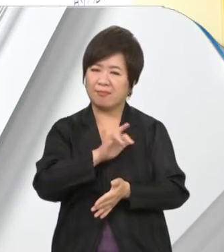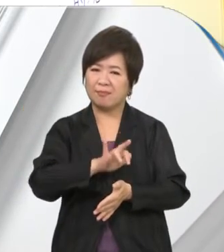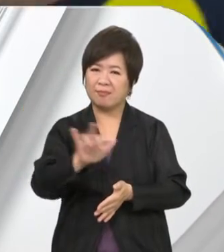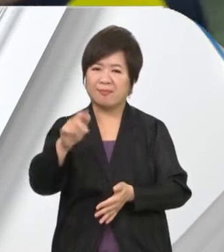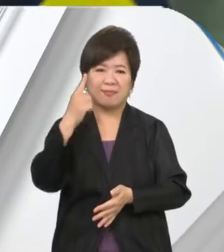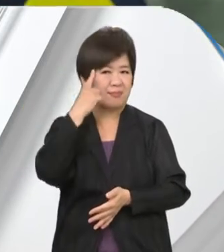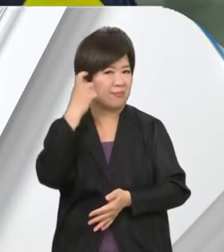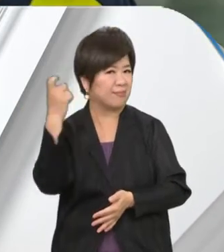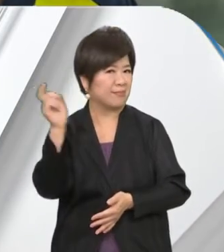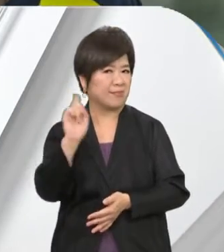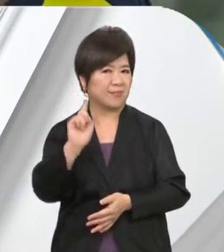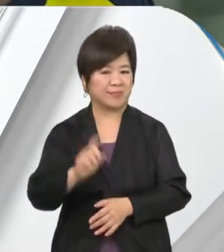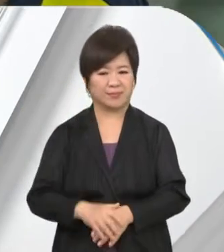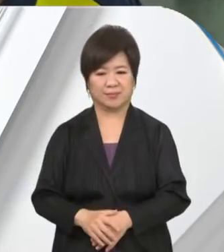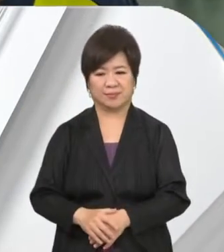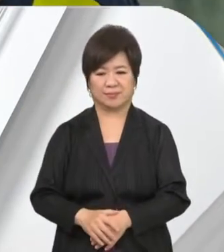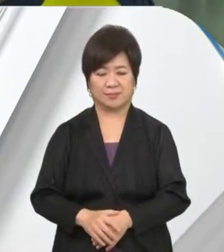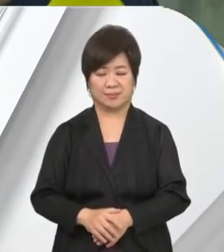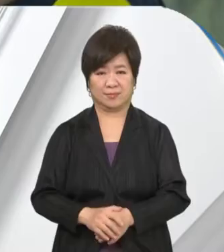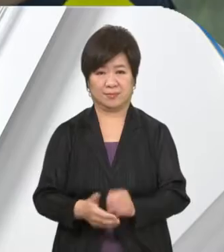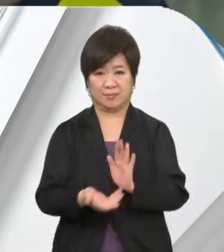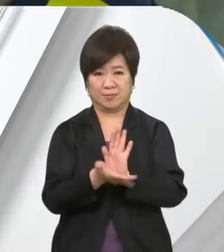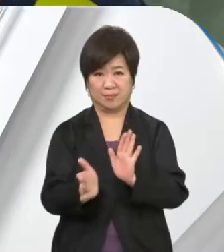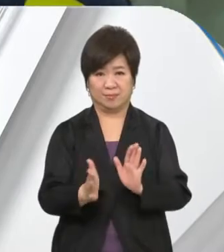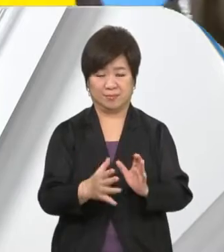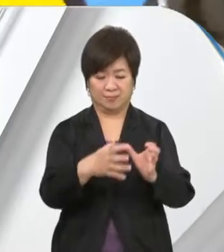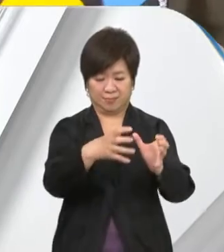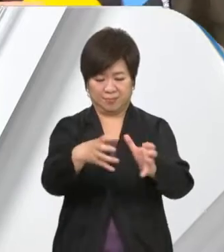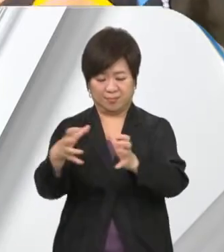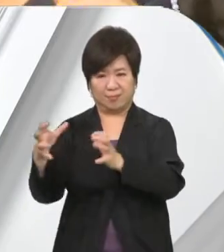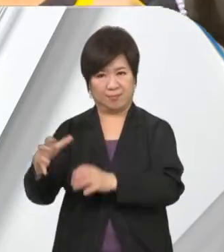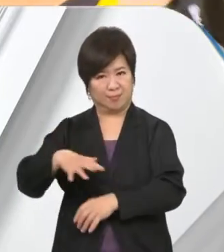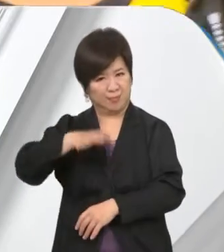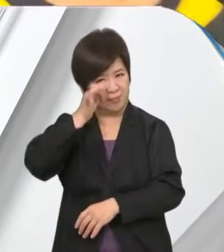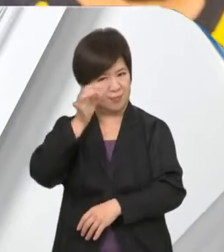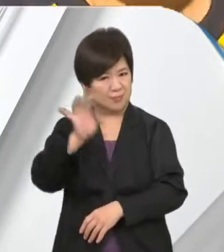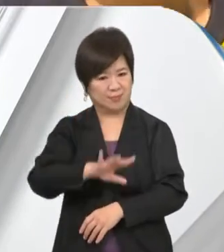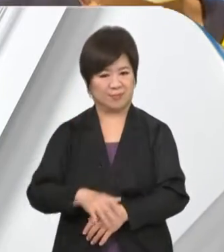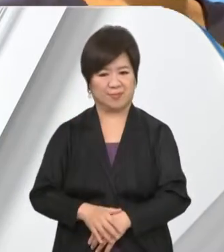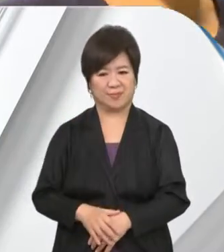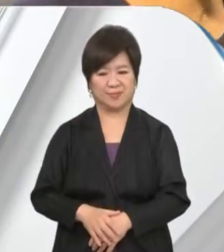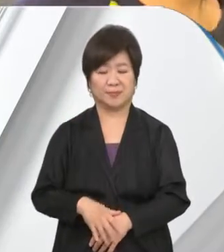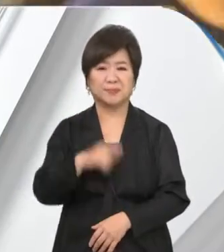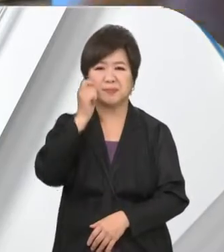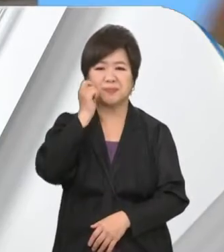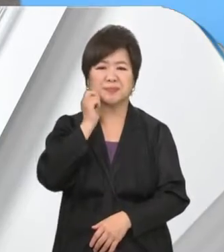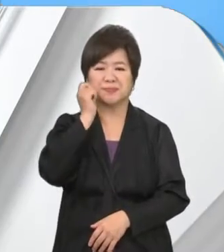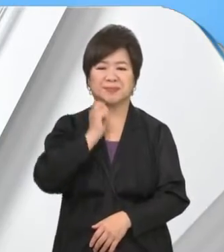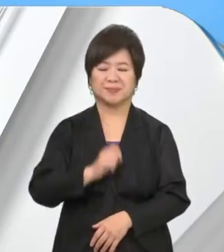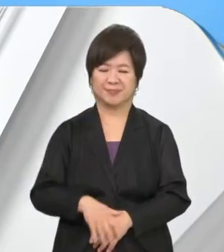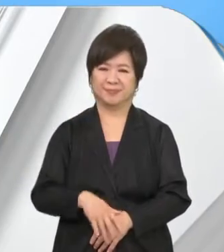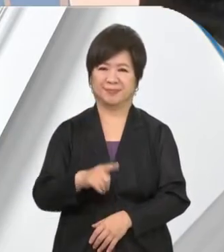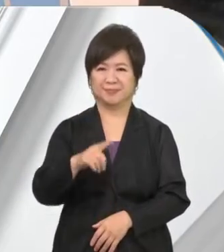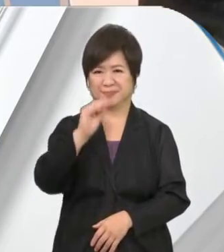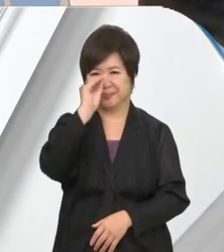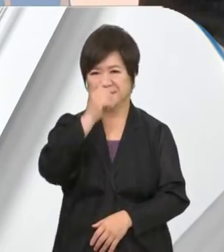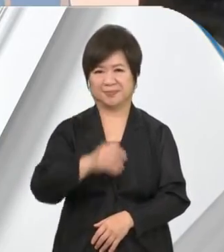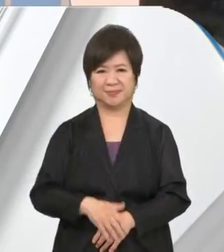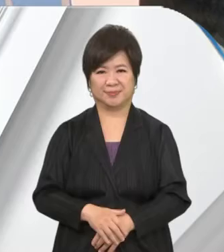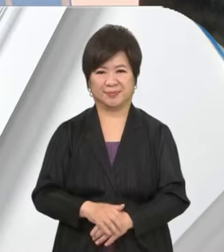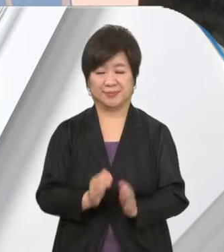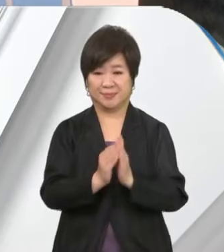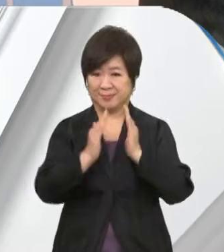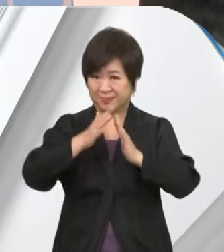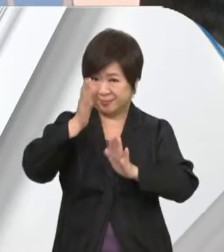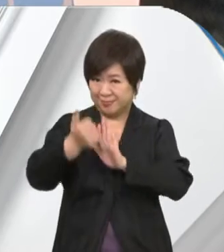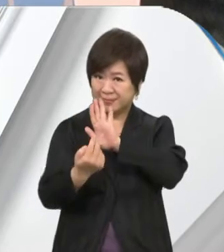想。 里面有很多展览啊，没看过的、啊，喜欢。因为很有趣。 头前是